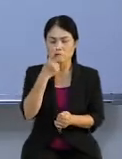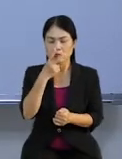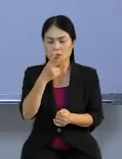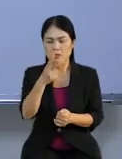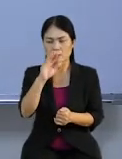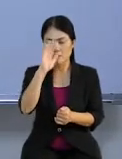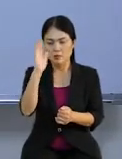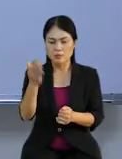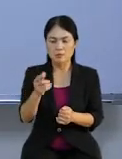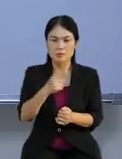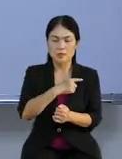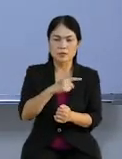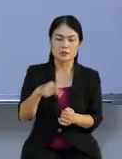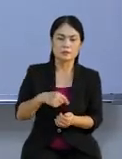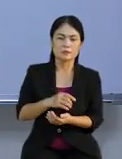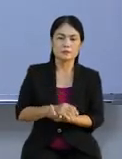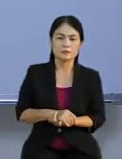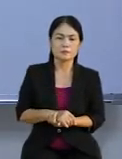dưỡng